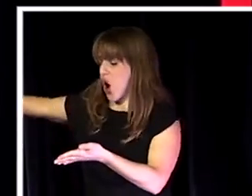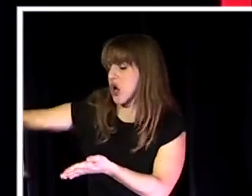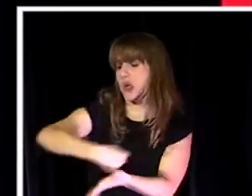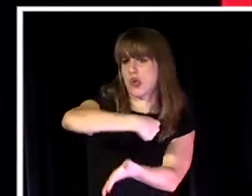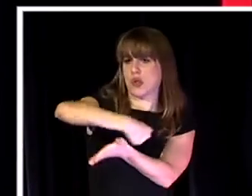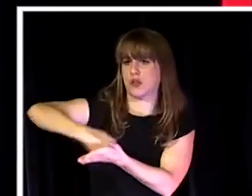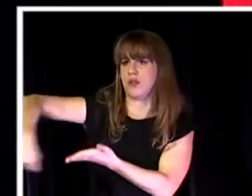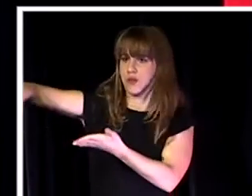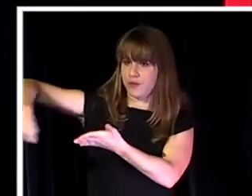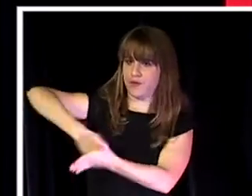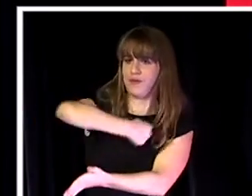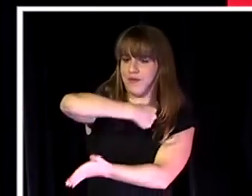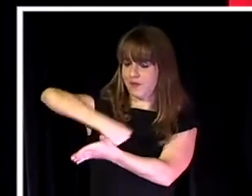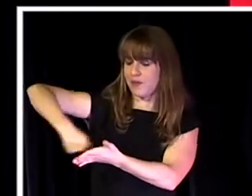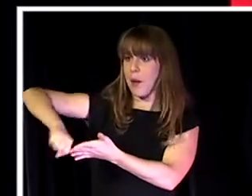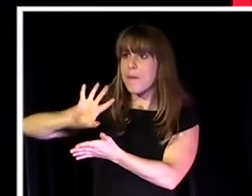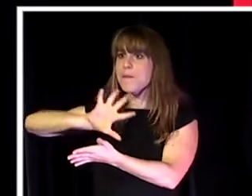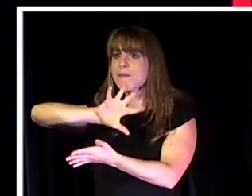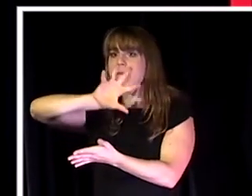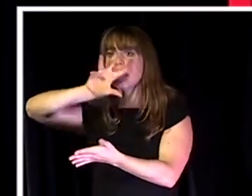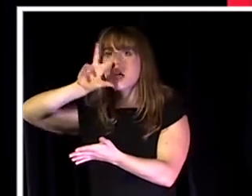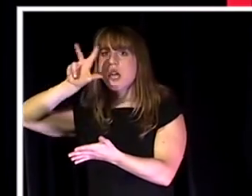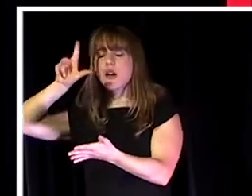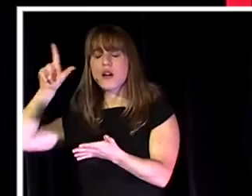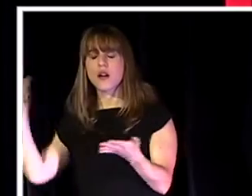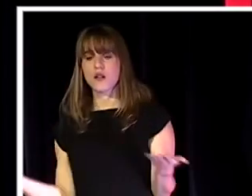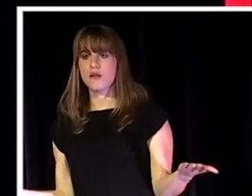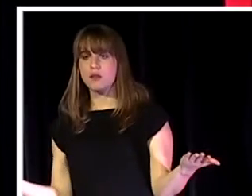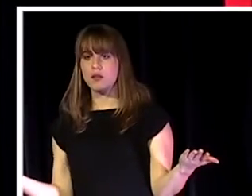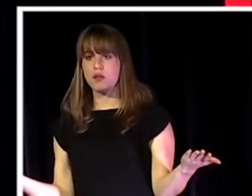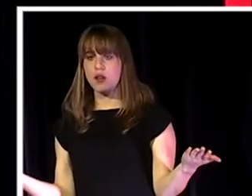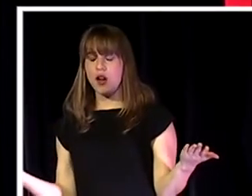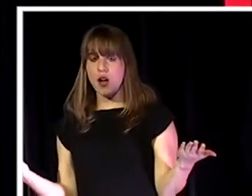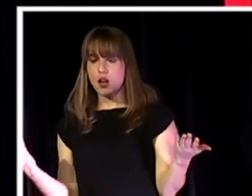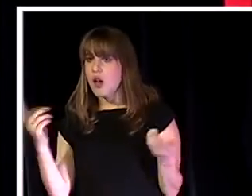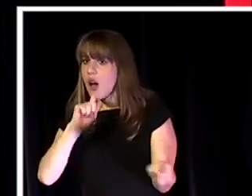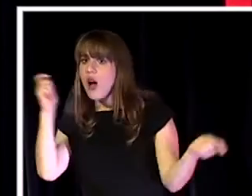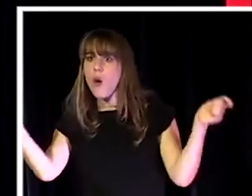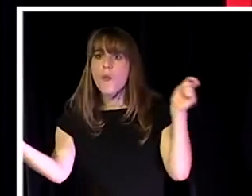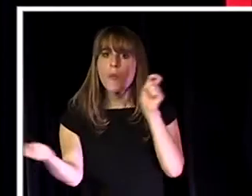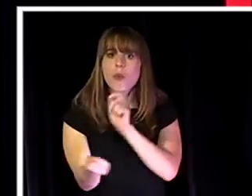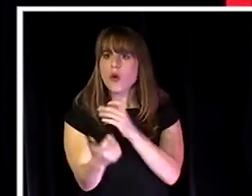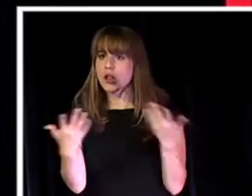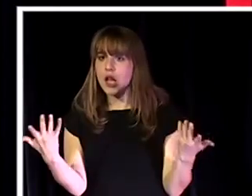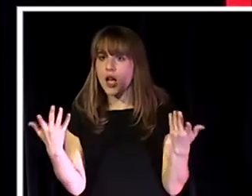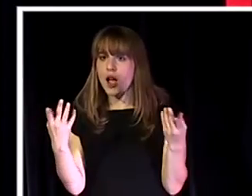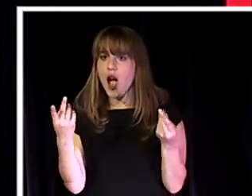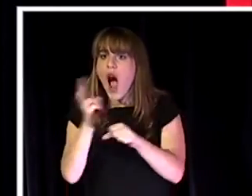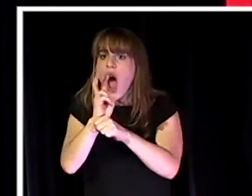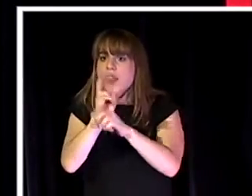να το σιδερώνει. Ώσπου, μαγιά στάσου. Έγινε ένα λευκό, λεπτό